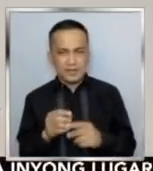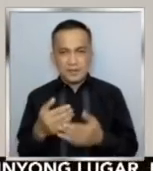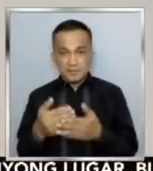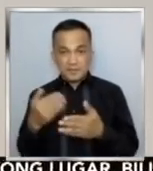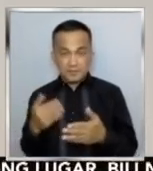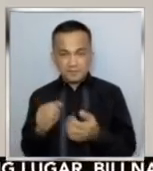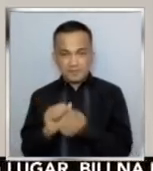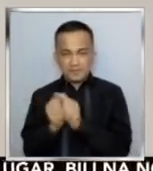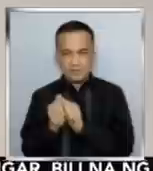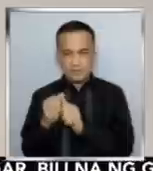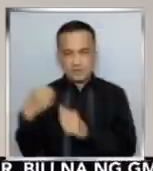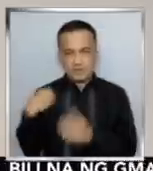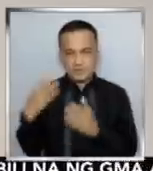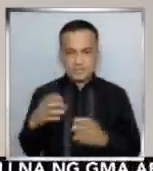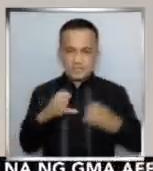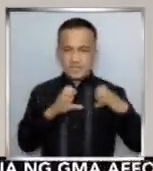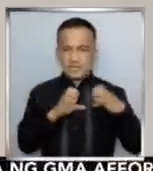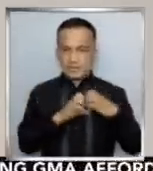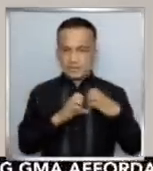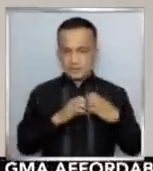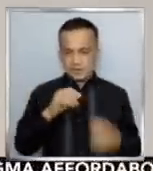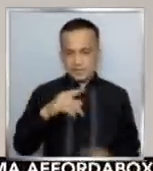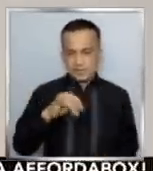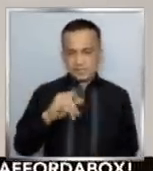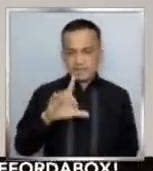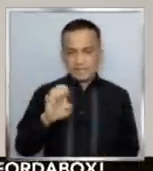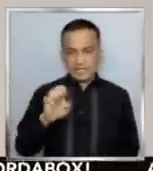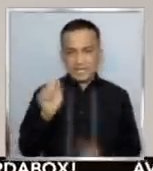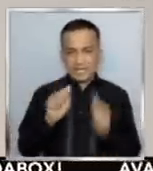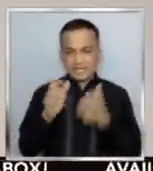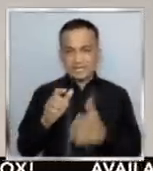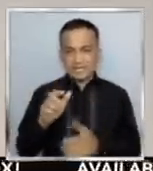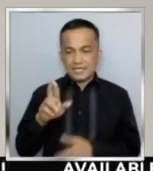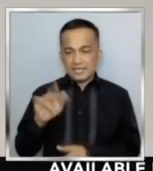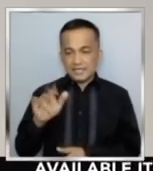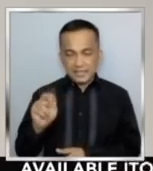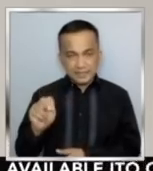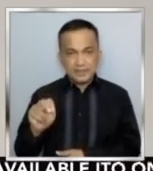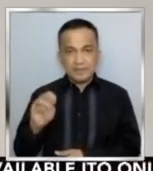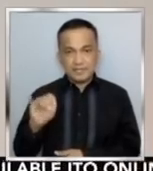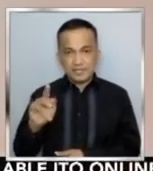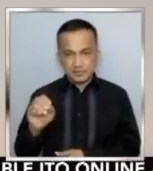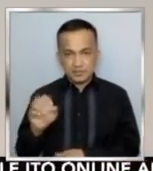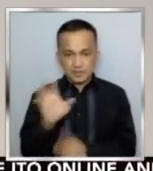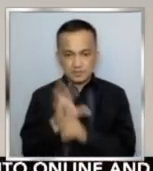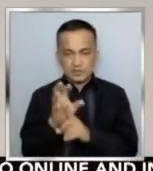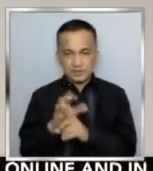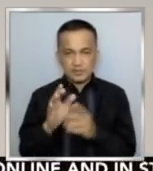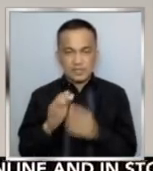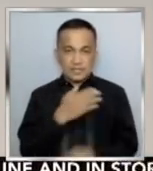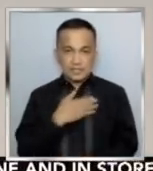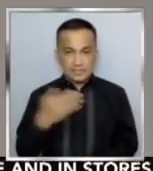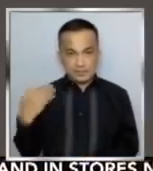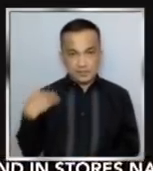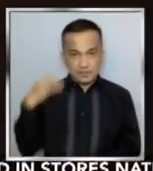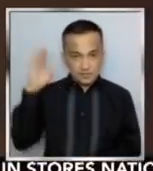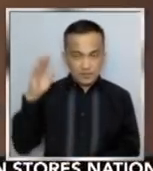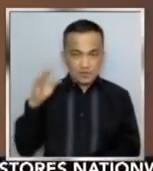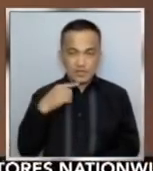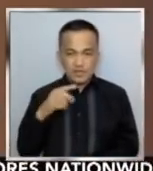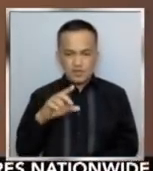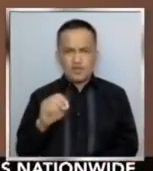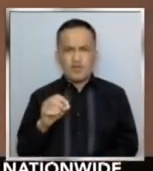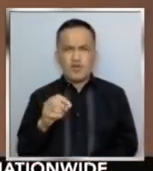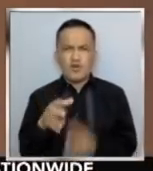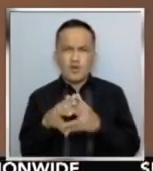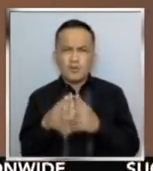official Kapuso Sparkle actress si Rain Matienzo, trending na online ang kanyang TikTok videos as the Conyo Girl. Hey